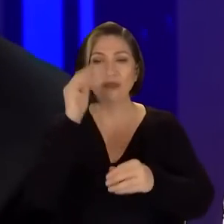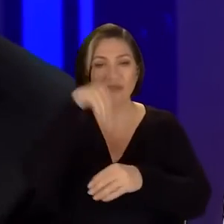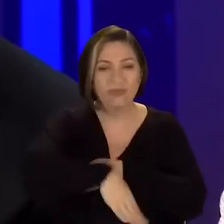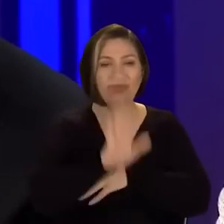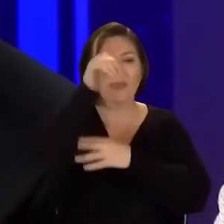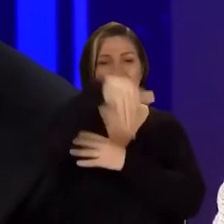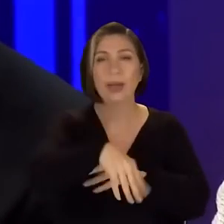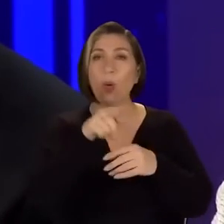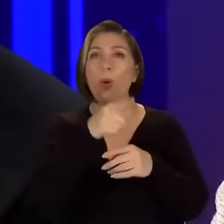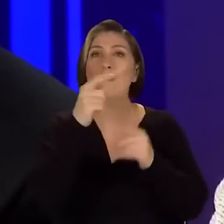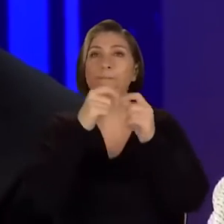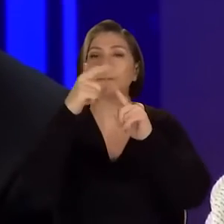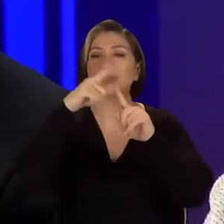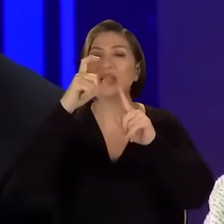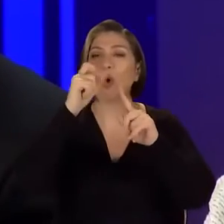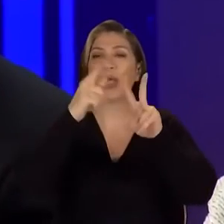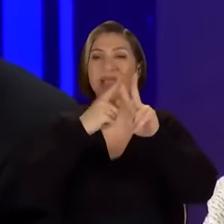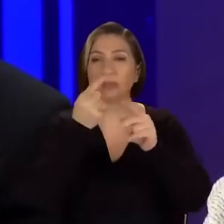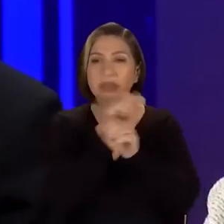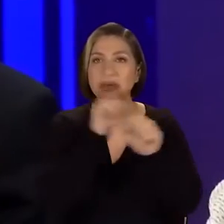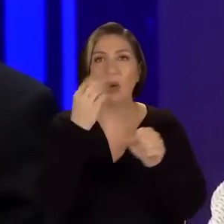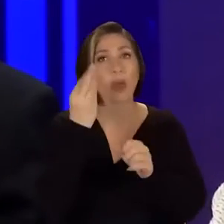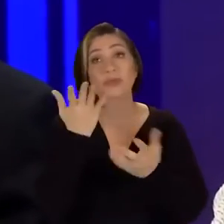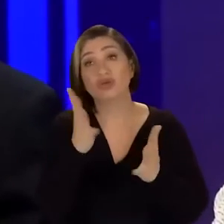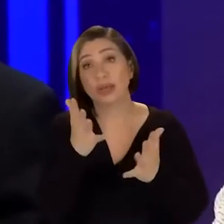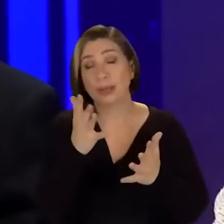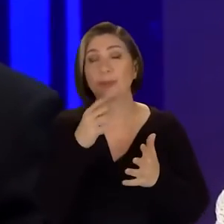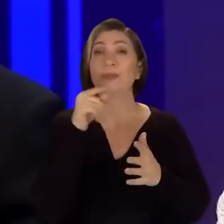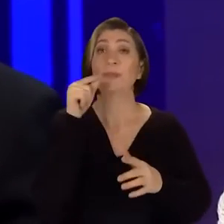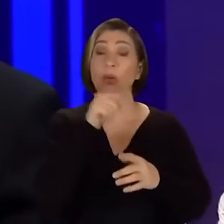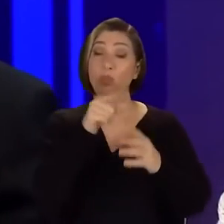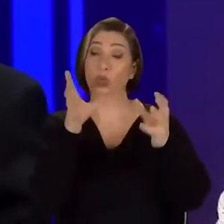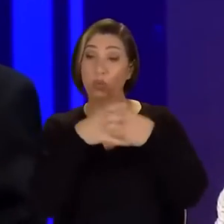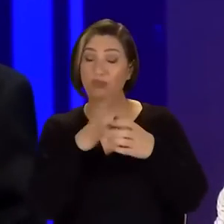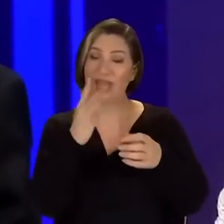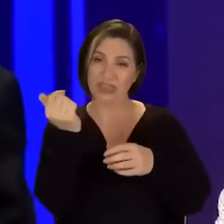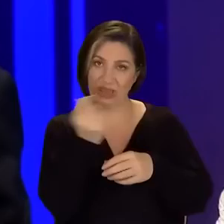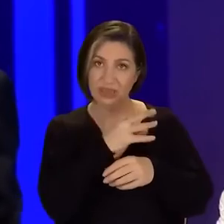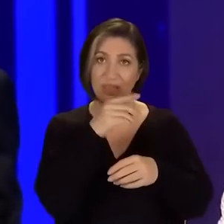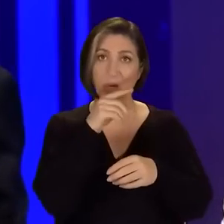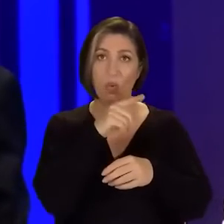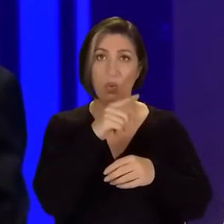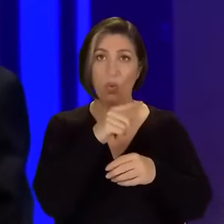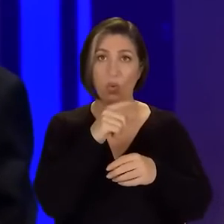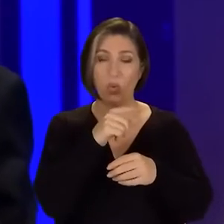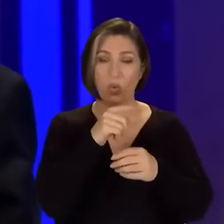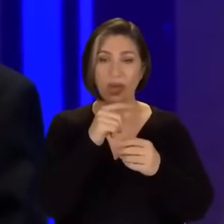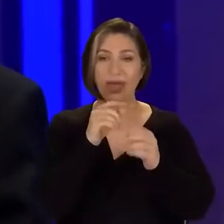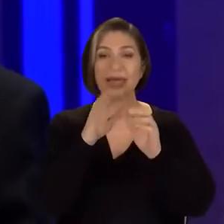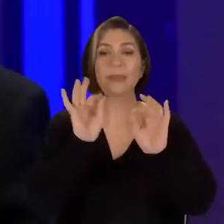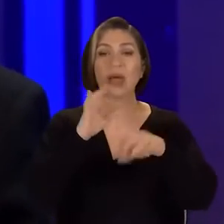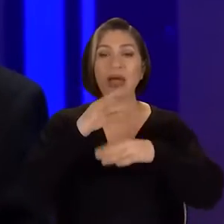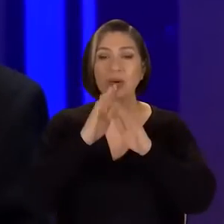Evet. Şimdi şöyle bir durum da var. Bu grup ya da kişi o white paper, yani kullanım kılavuzu